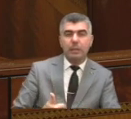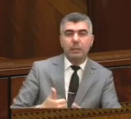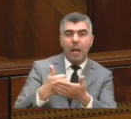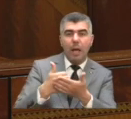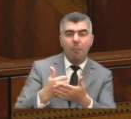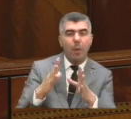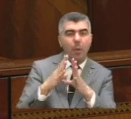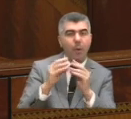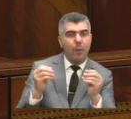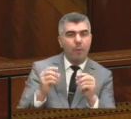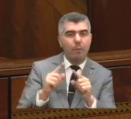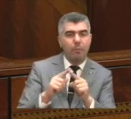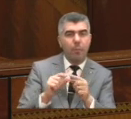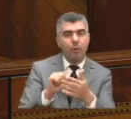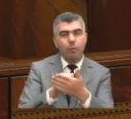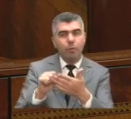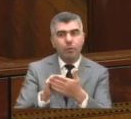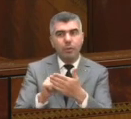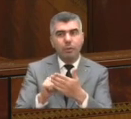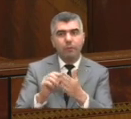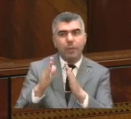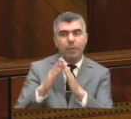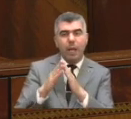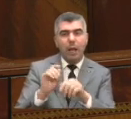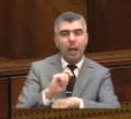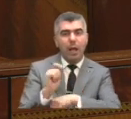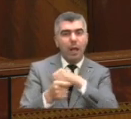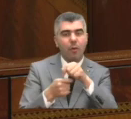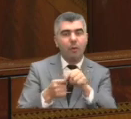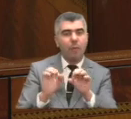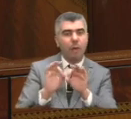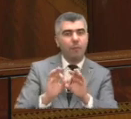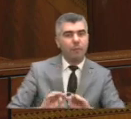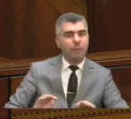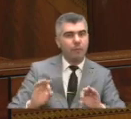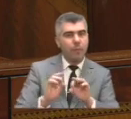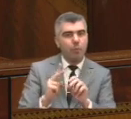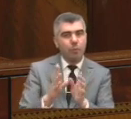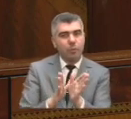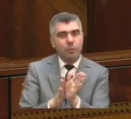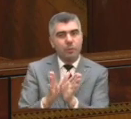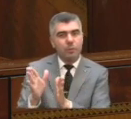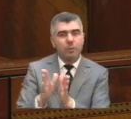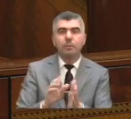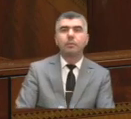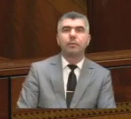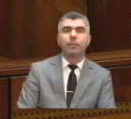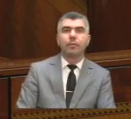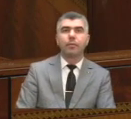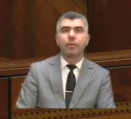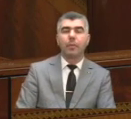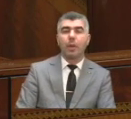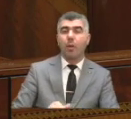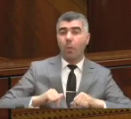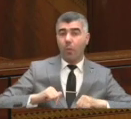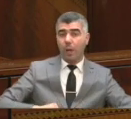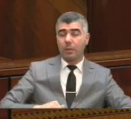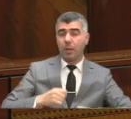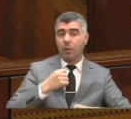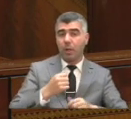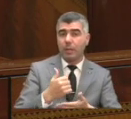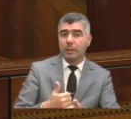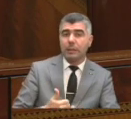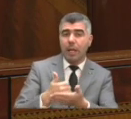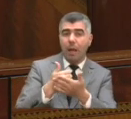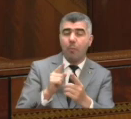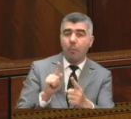غياب الدعم المباشر للسكن في المجال القروي والحضاري على حد سواء، حيث السيدة الوزيرة ديك الحصة المخصصة للدعم المباشر